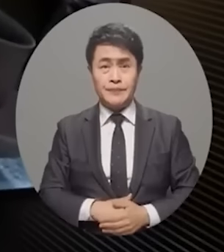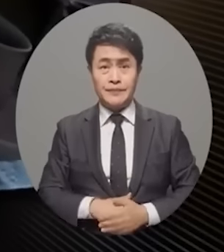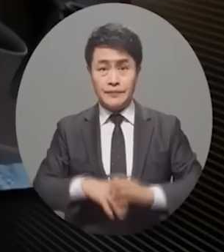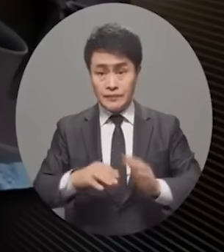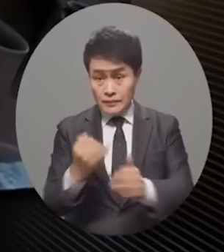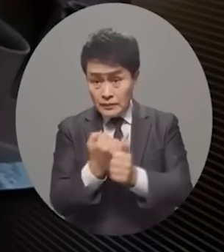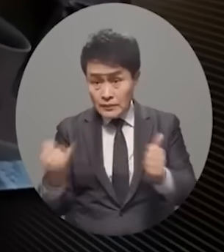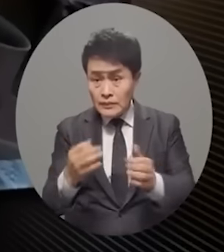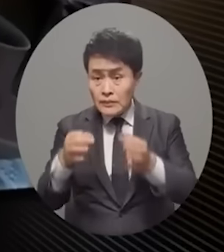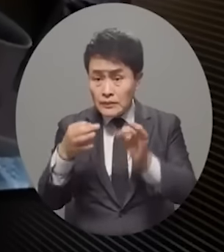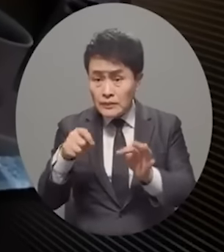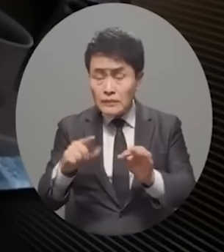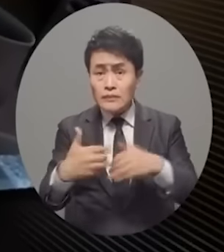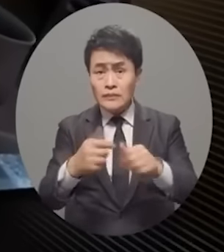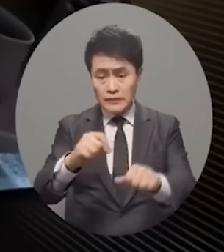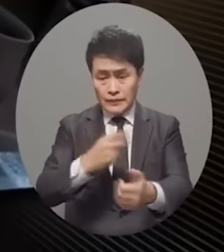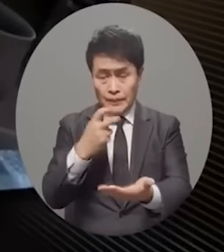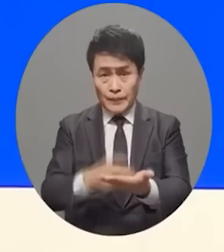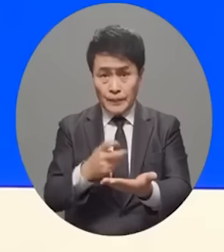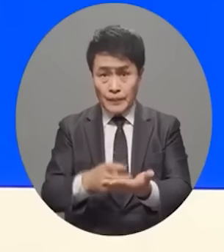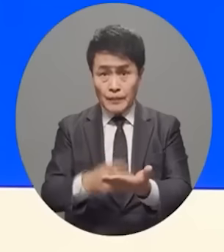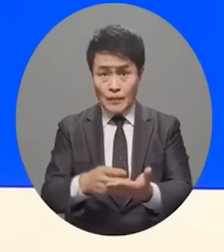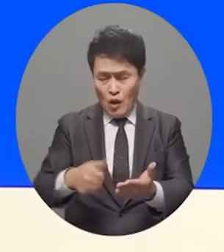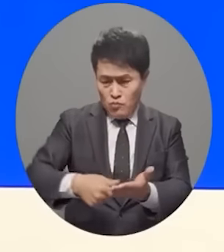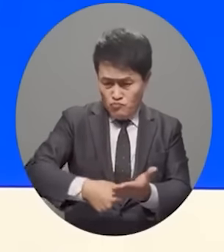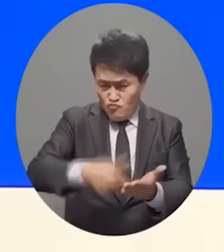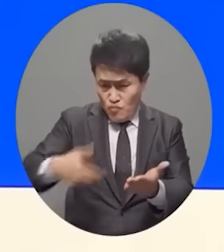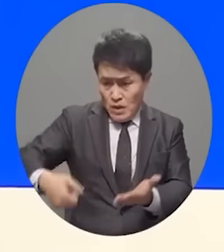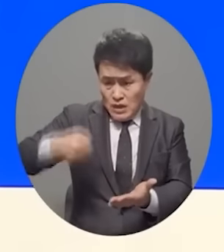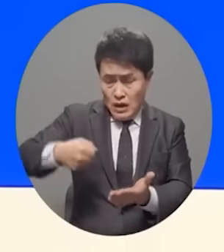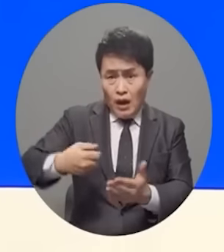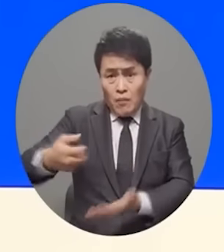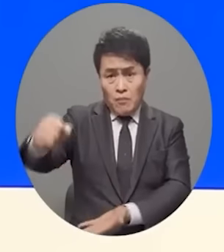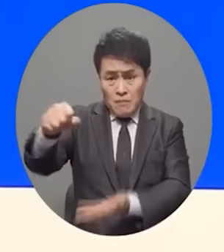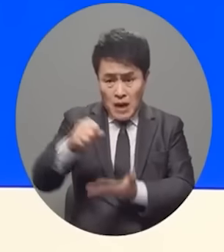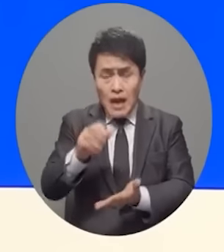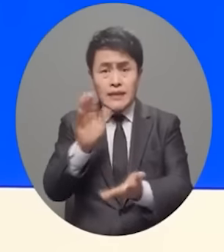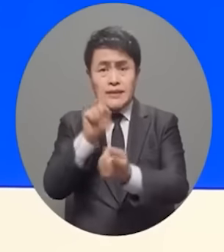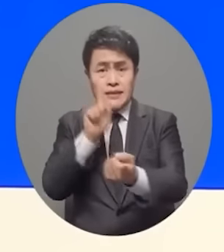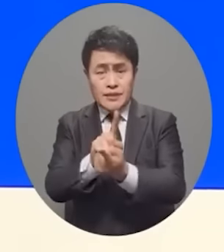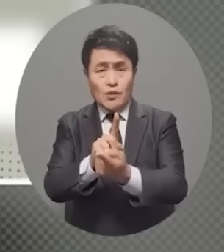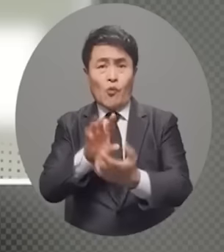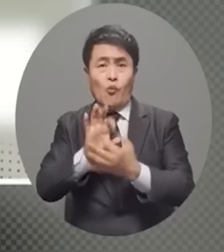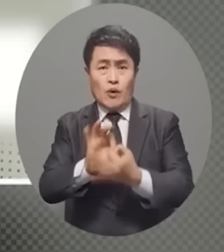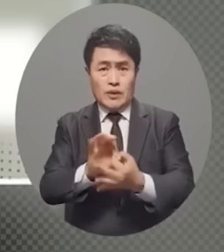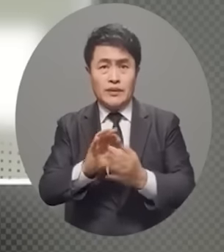김건희 여사는 특검법과 명품 가방 수수 의혹의 직접 당사자입니다.